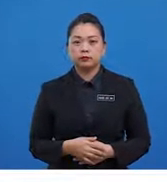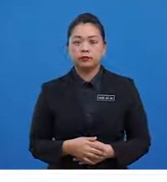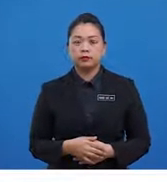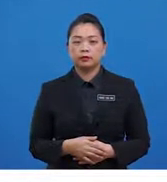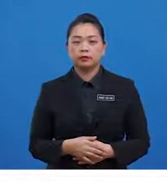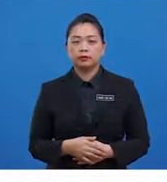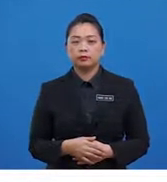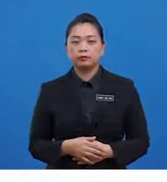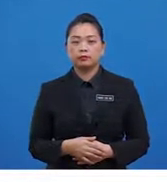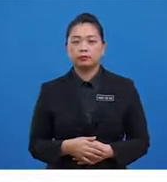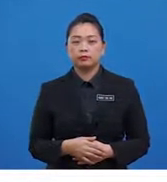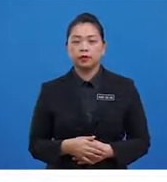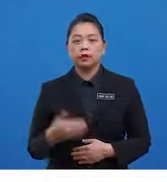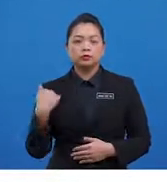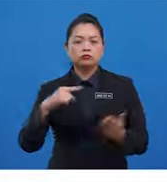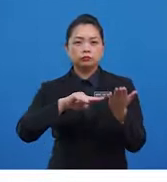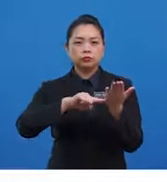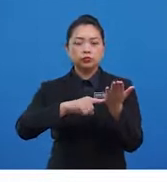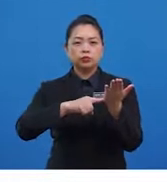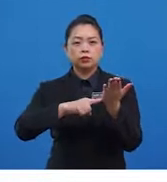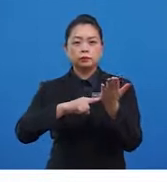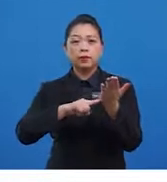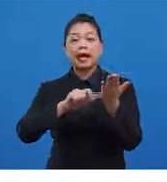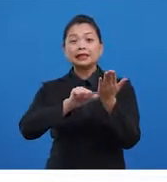sudah yang berasal dari Negeri Sembilan.